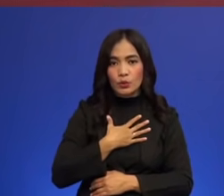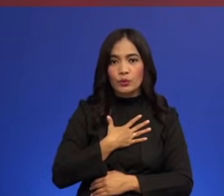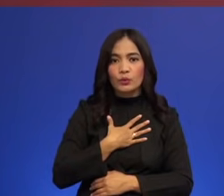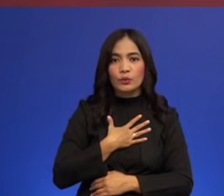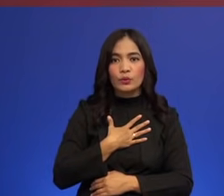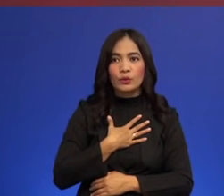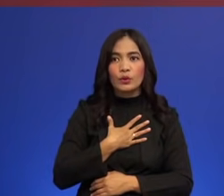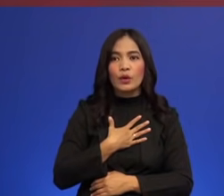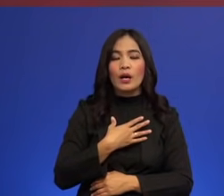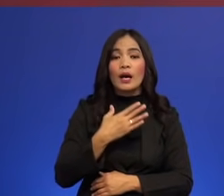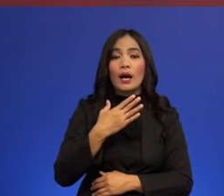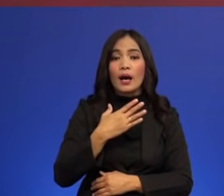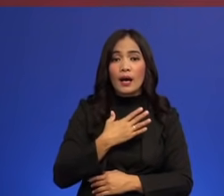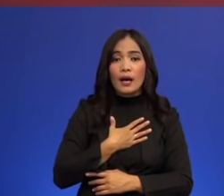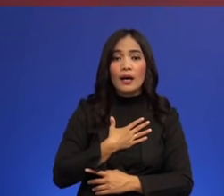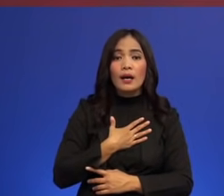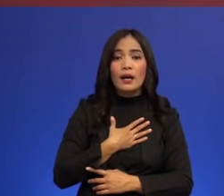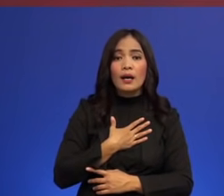kebaikanku,